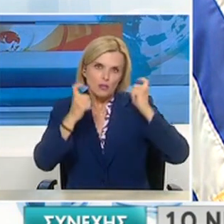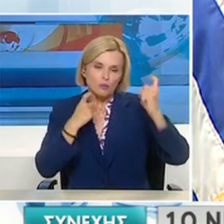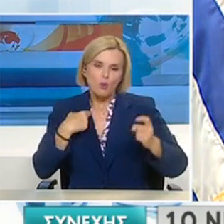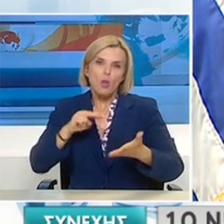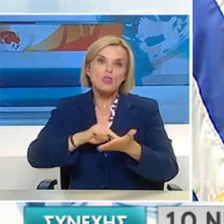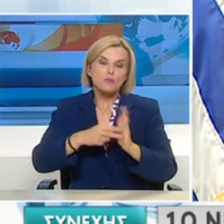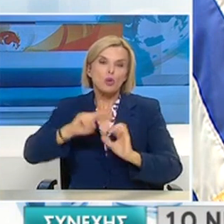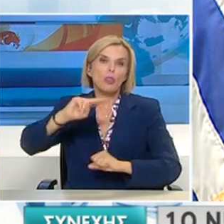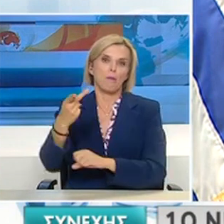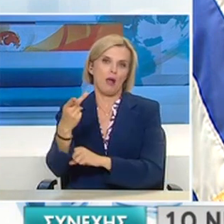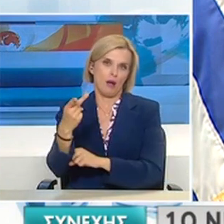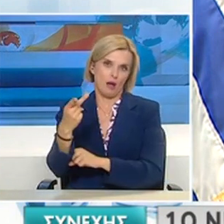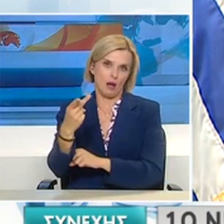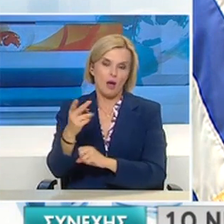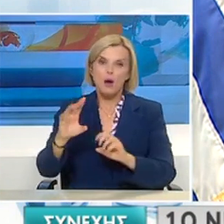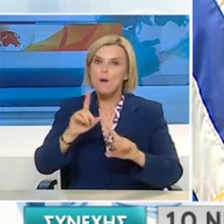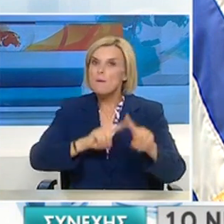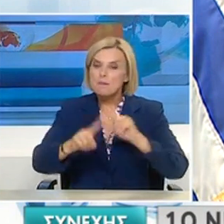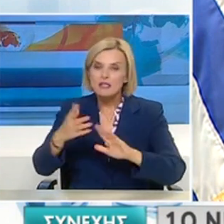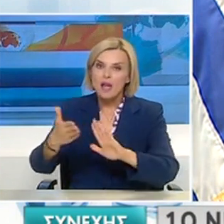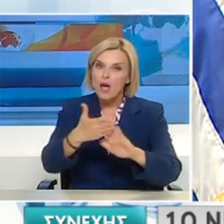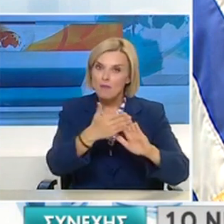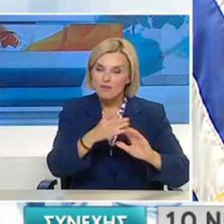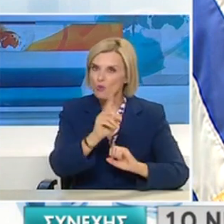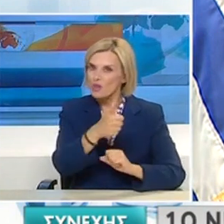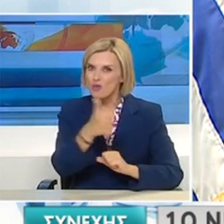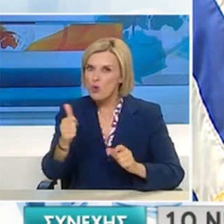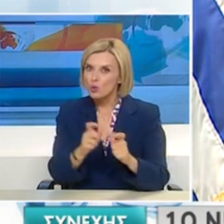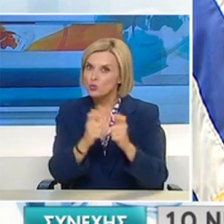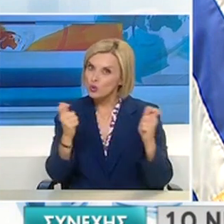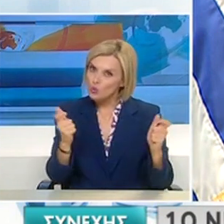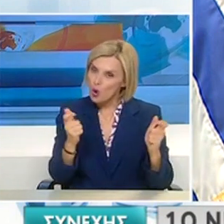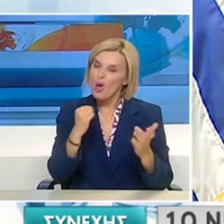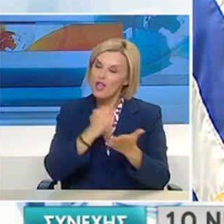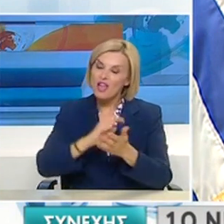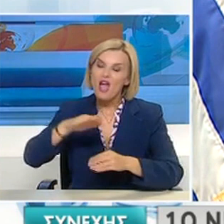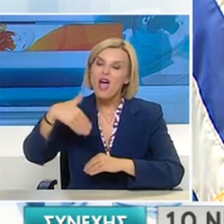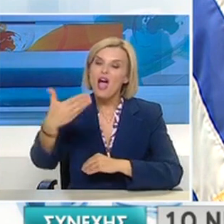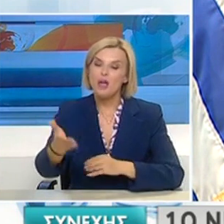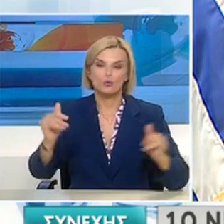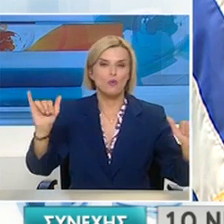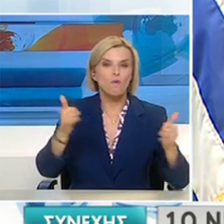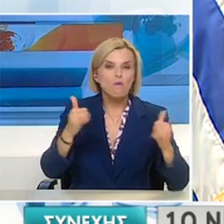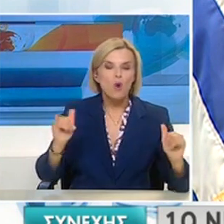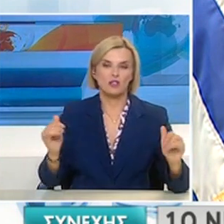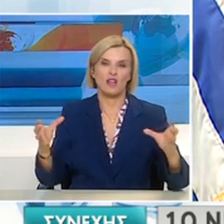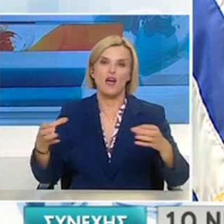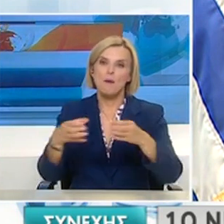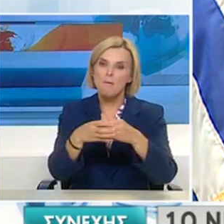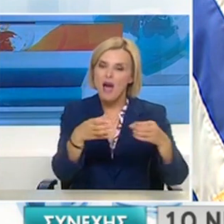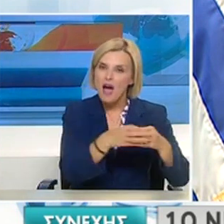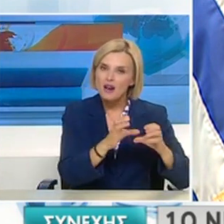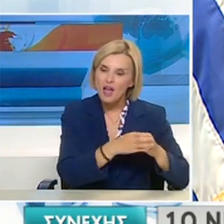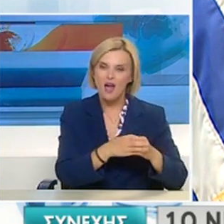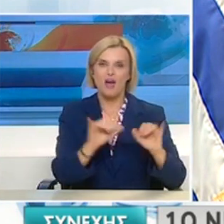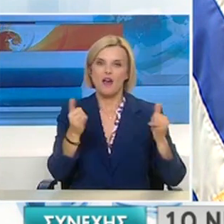πρόσεχα διπλά και τις επαφές μου όχι μόνο στο σχολείο αλλά και εκτός σχολείου, γιατί είμαι σίγουρος ότι